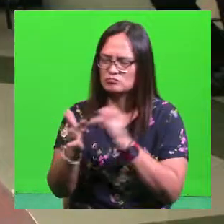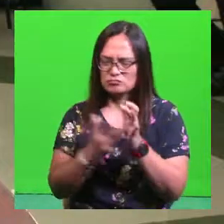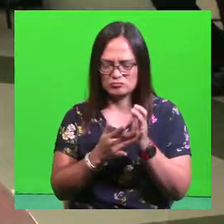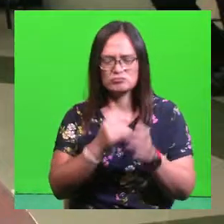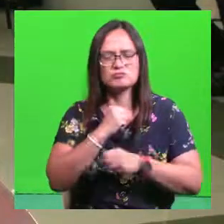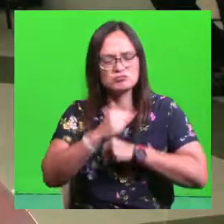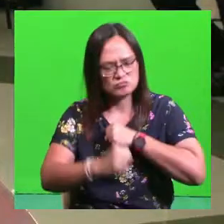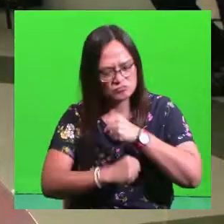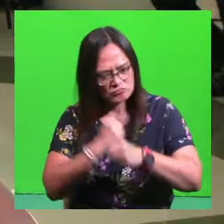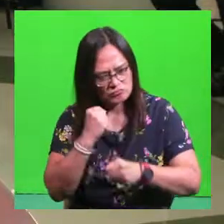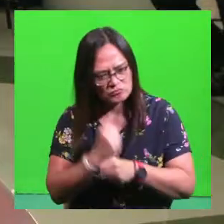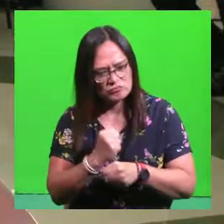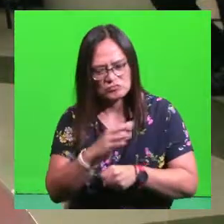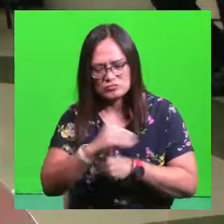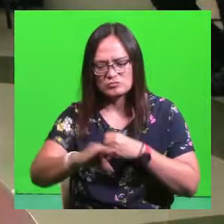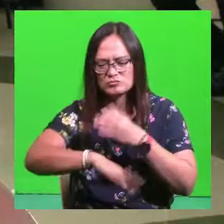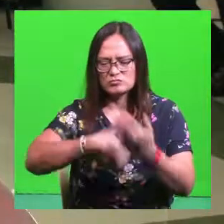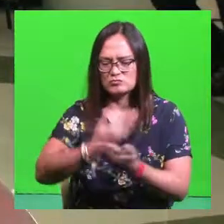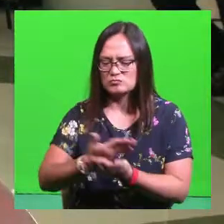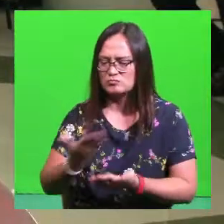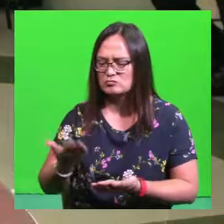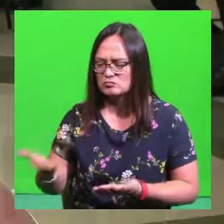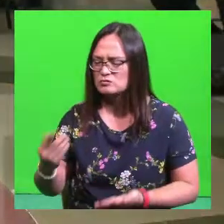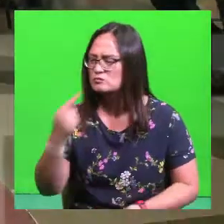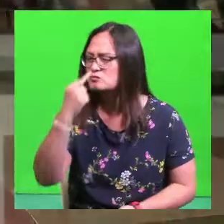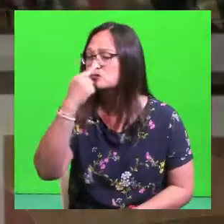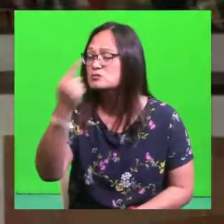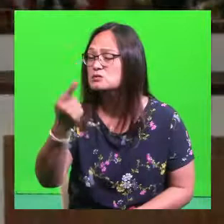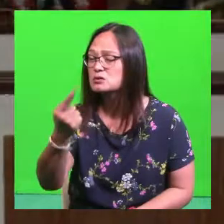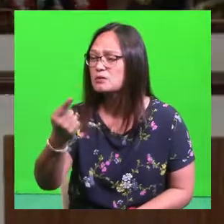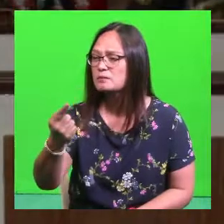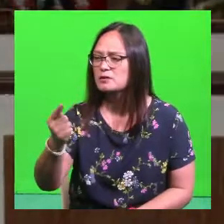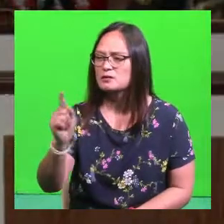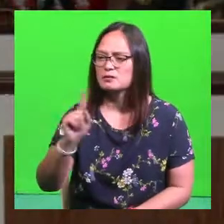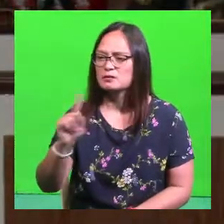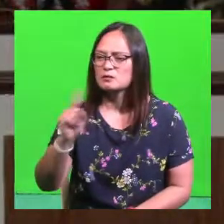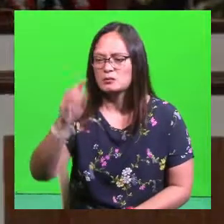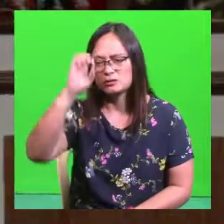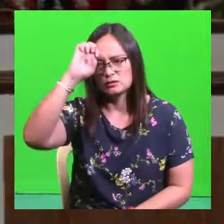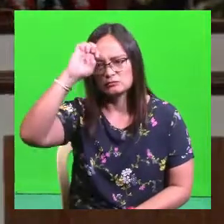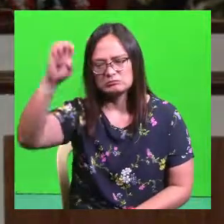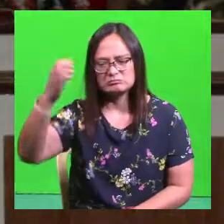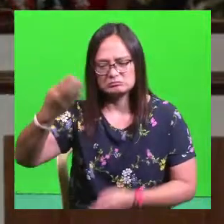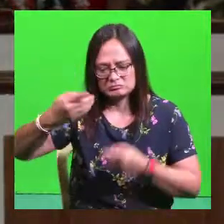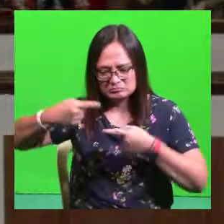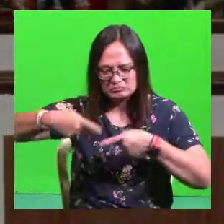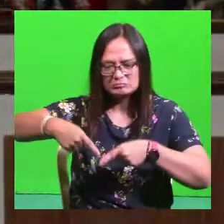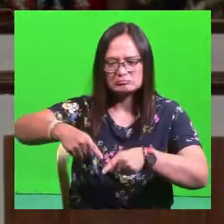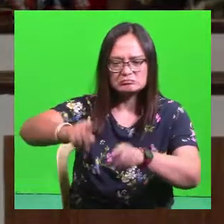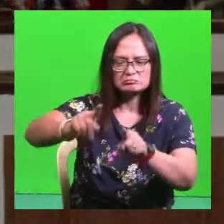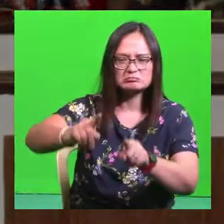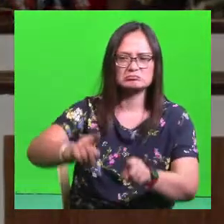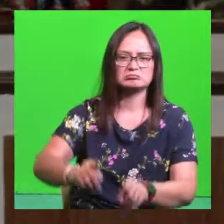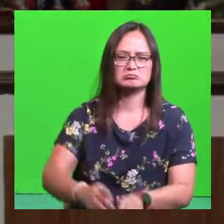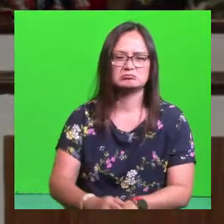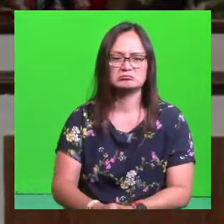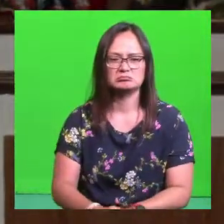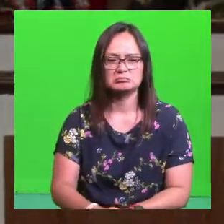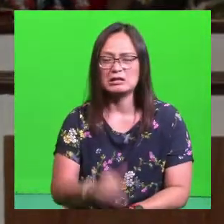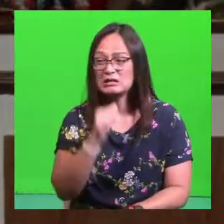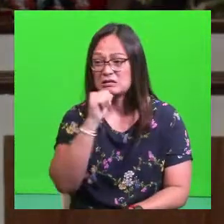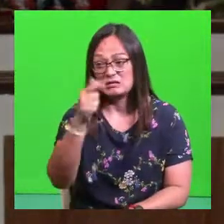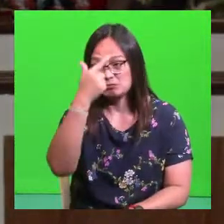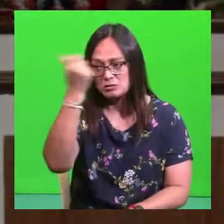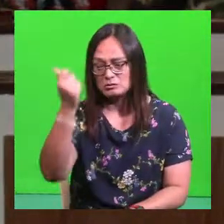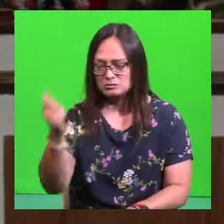sinasabi na kanyang pinagdaanan hindi dahil siya'y nagkasala, kundi